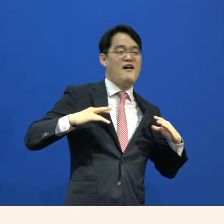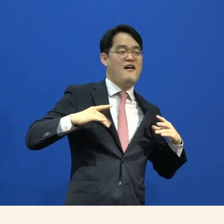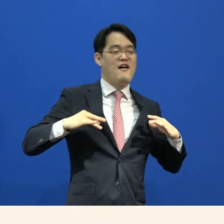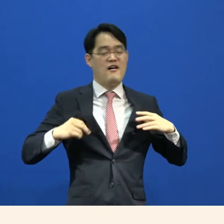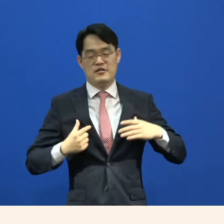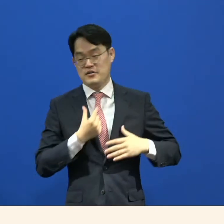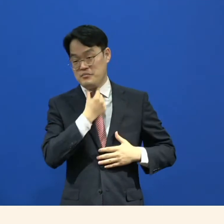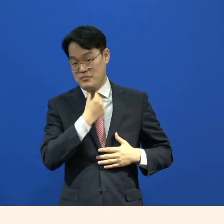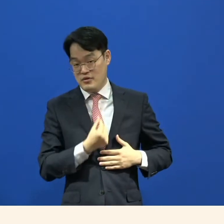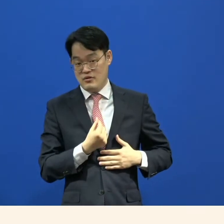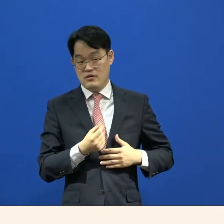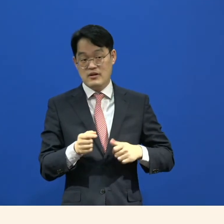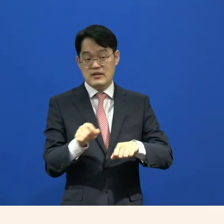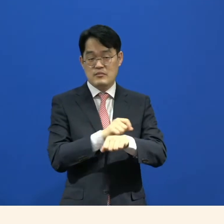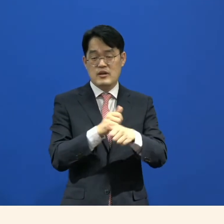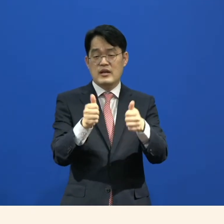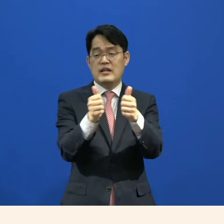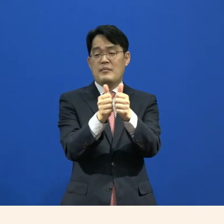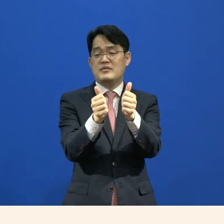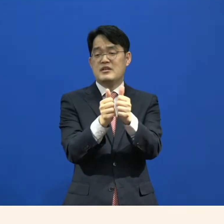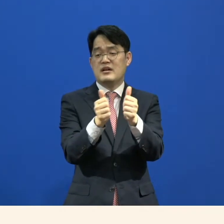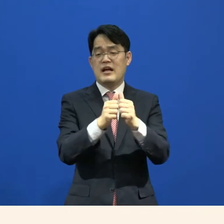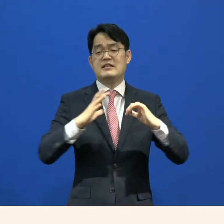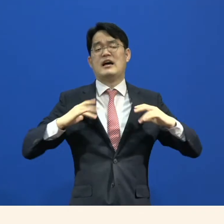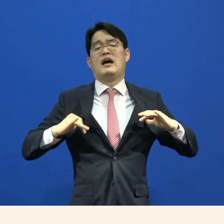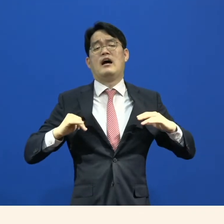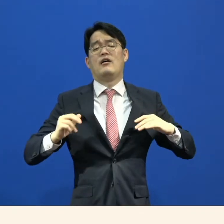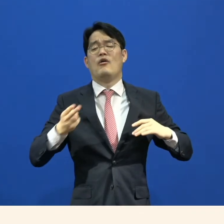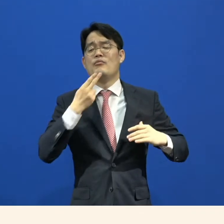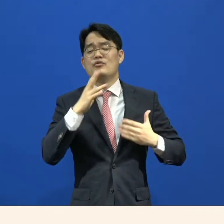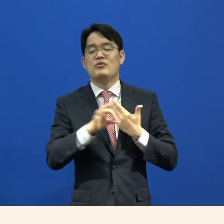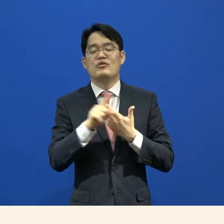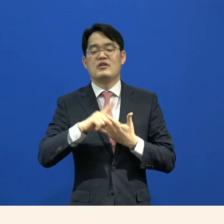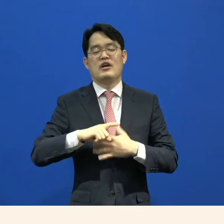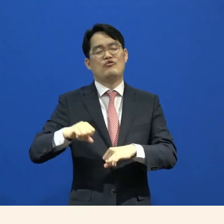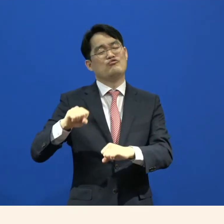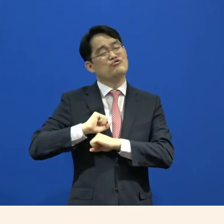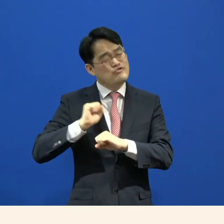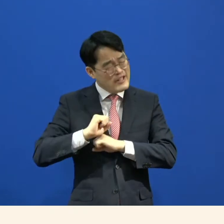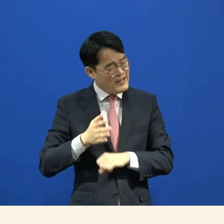그리고 남자들은 더 자랑할 게 없으면 이제 군대 얘기가 나오고